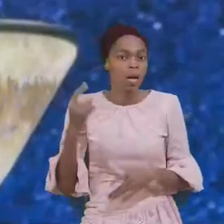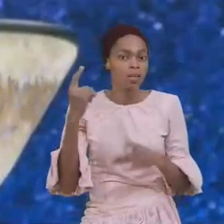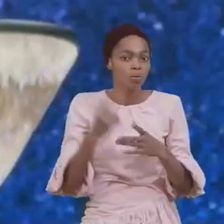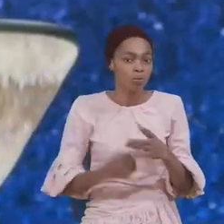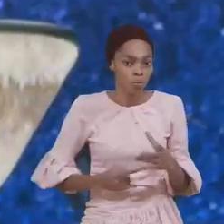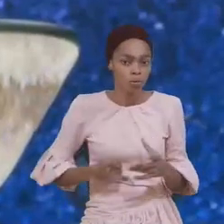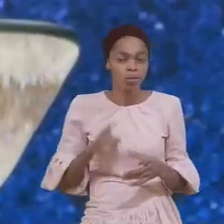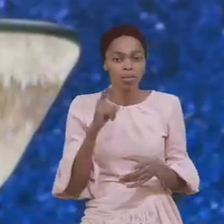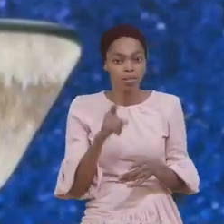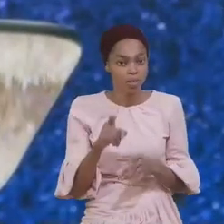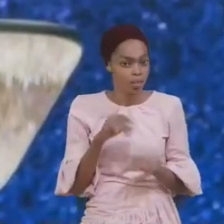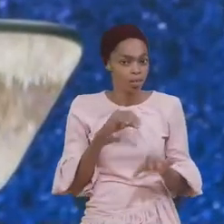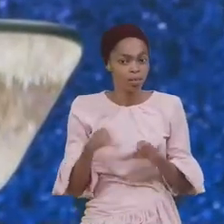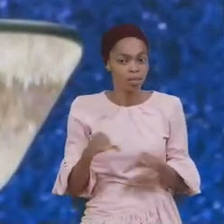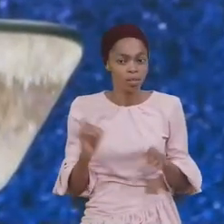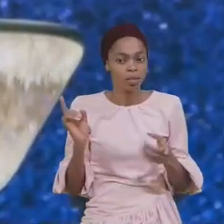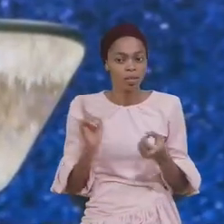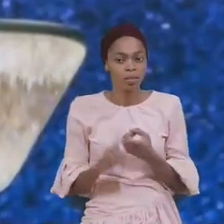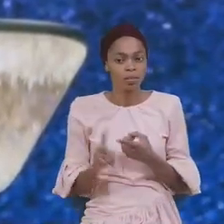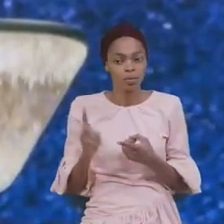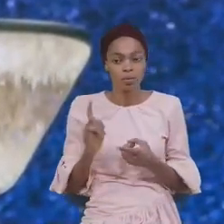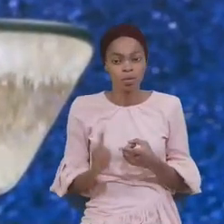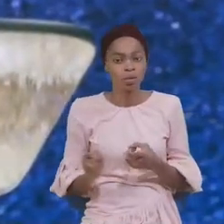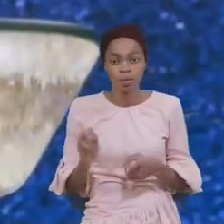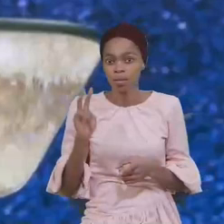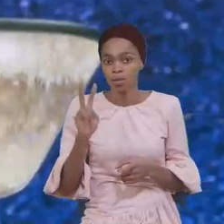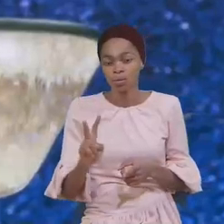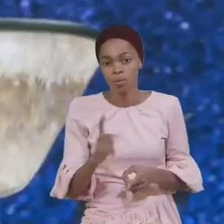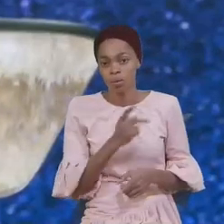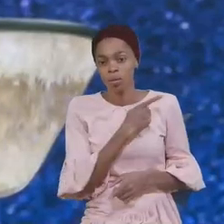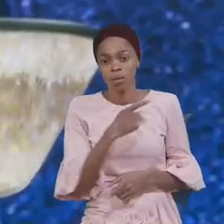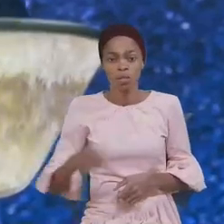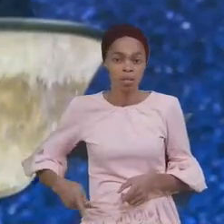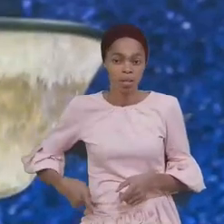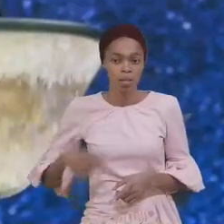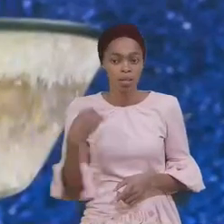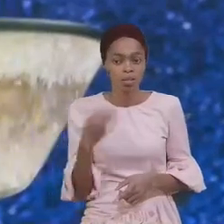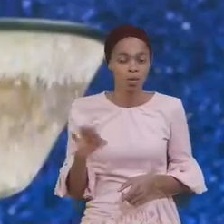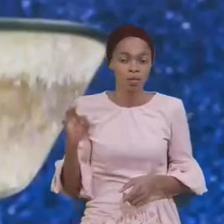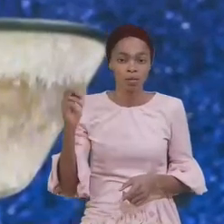comment vous avez traité les deux rois des Amoréens